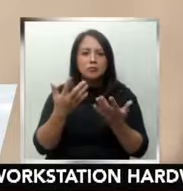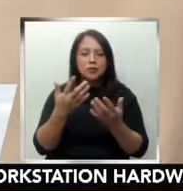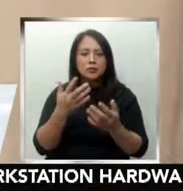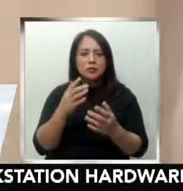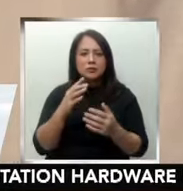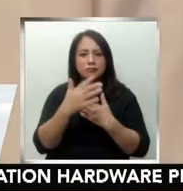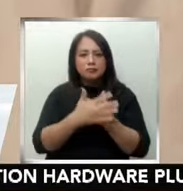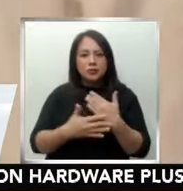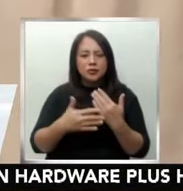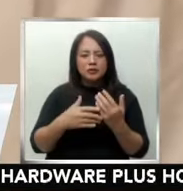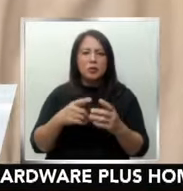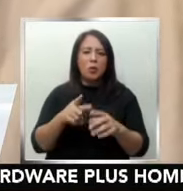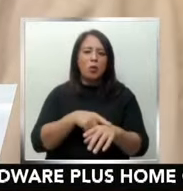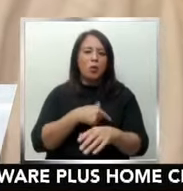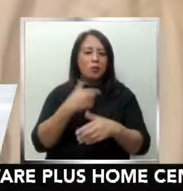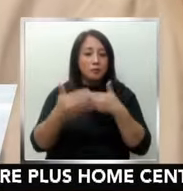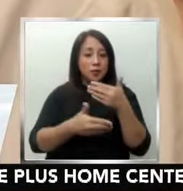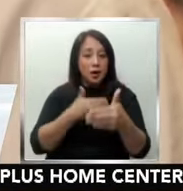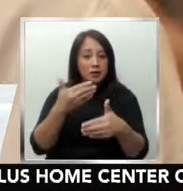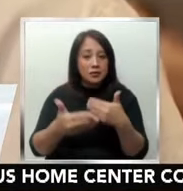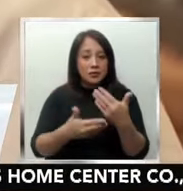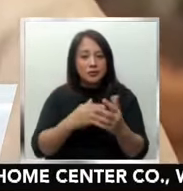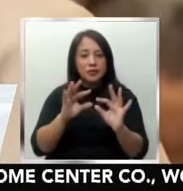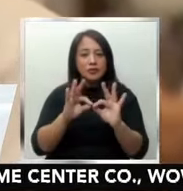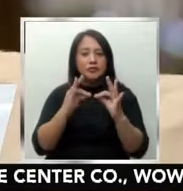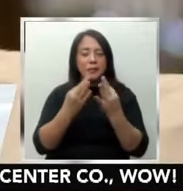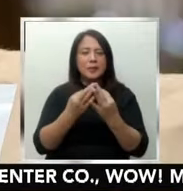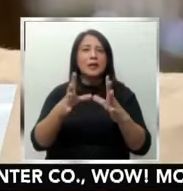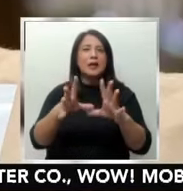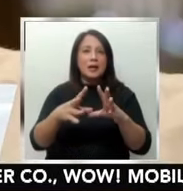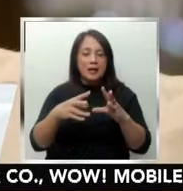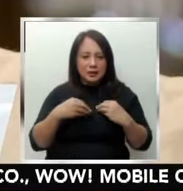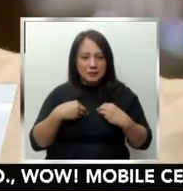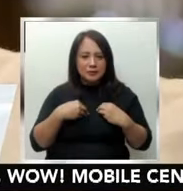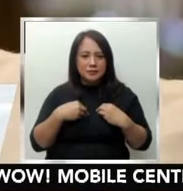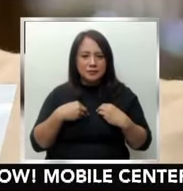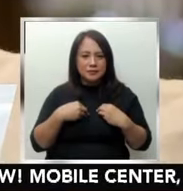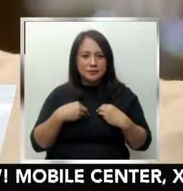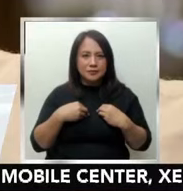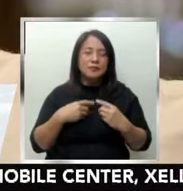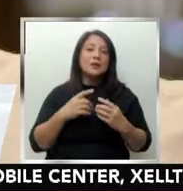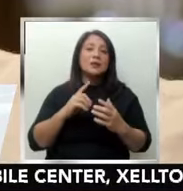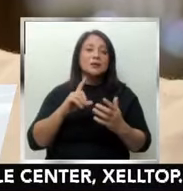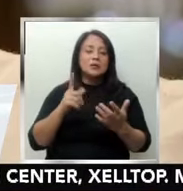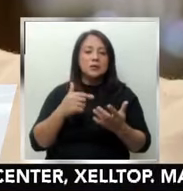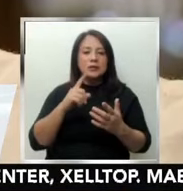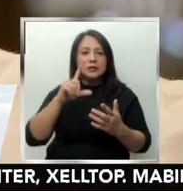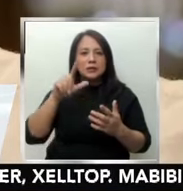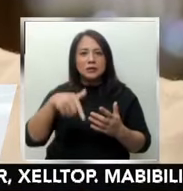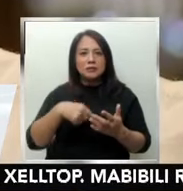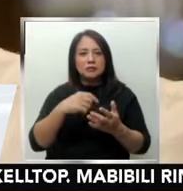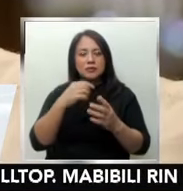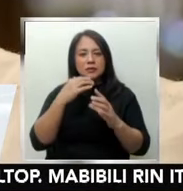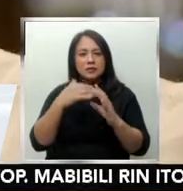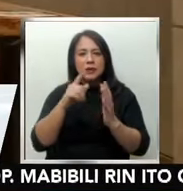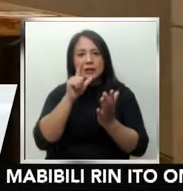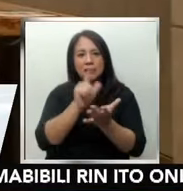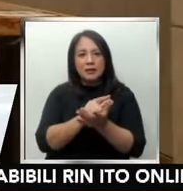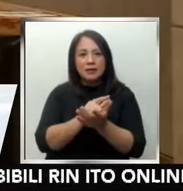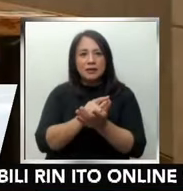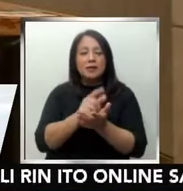proseso para sa kanyang pamilya na tanggapin ang desisyon ni Kyle hanggang sa puntong sumulat na rin sa camera ang kanyang mga